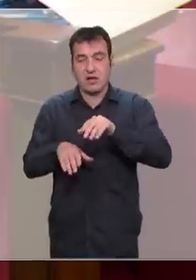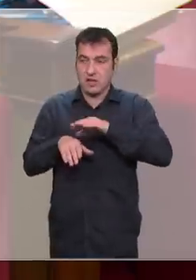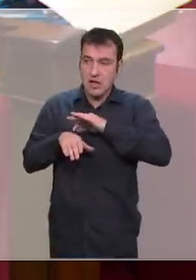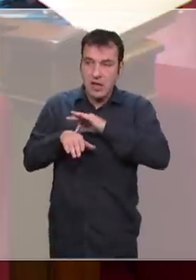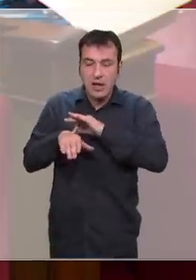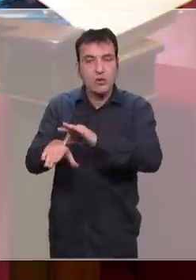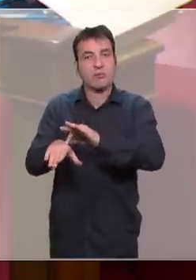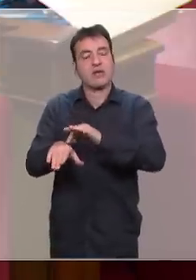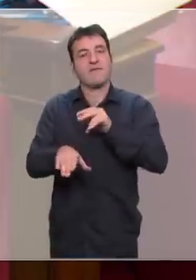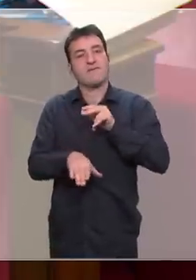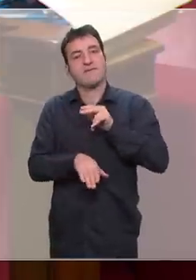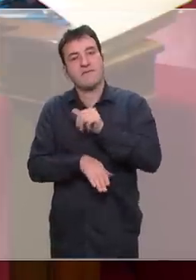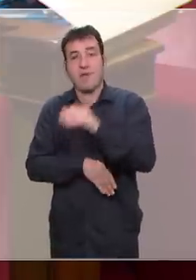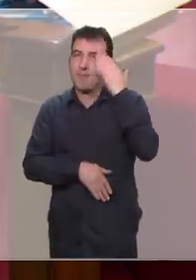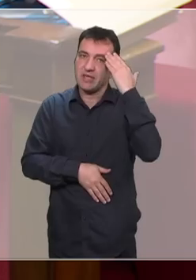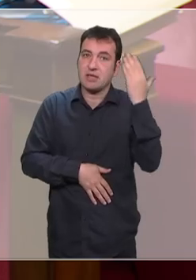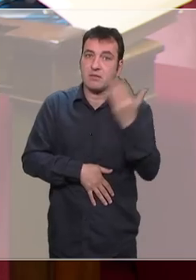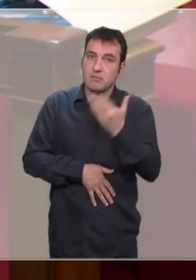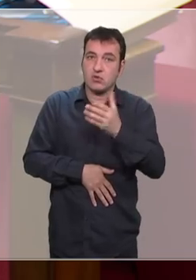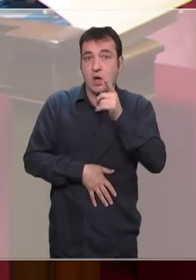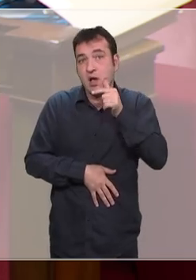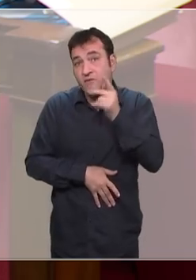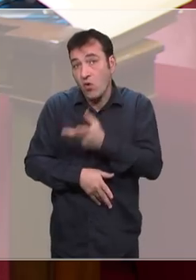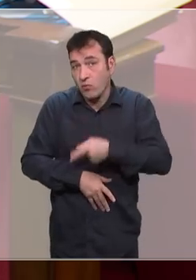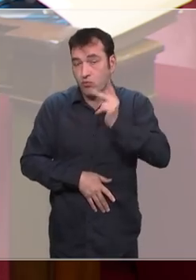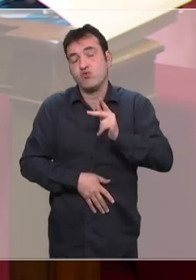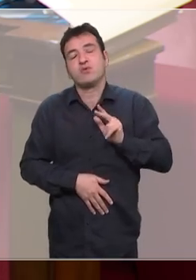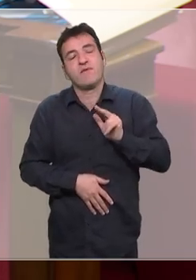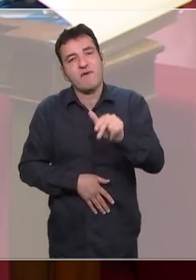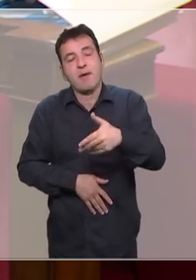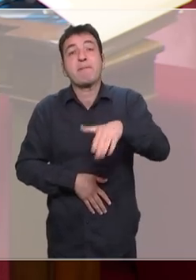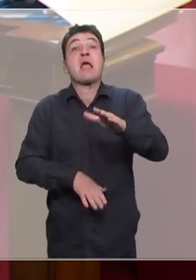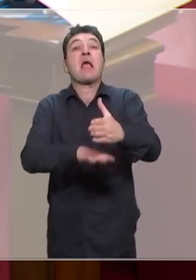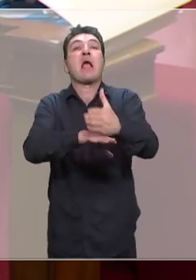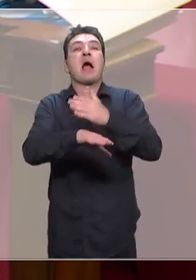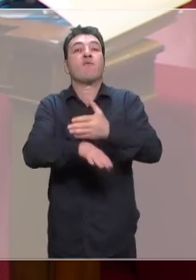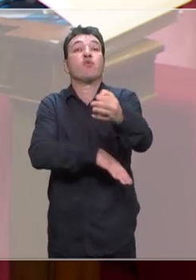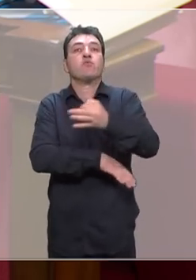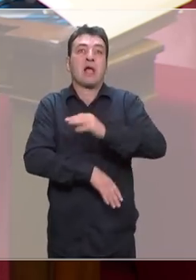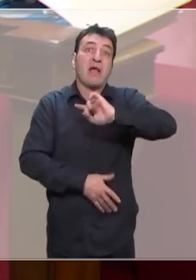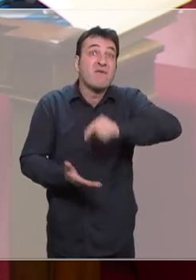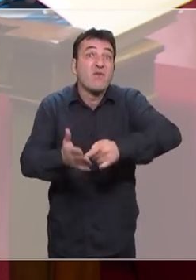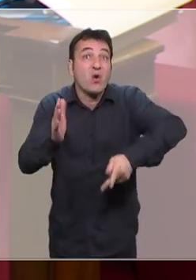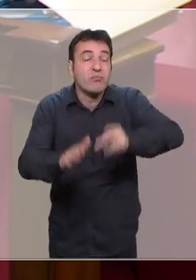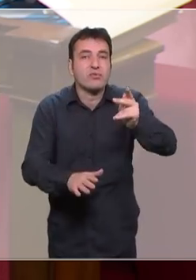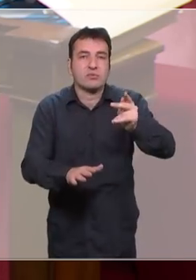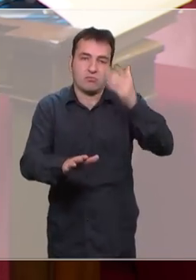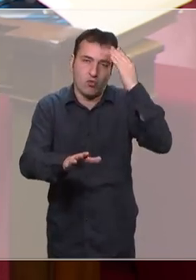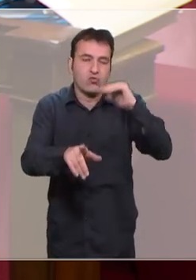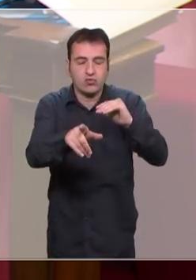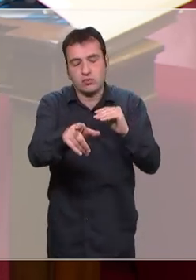artisans et que s'il faut faire un peu plus, nous le ferons. Mais de grâce, avant de dire il faut faire plus, et je sais que vous êtes de bonne